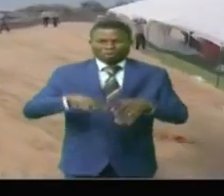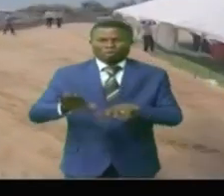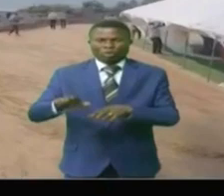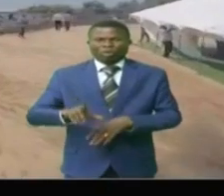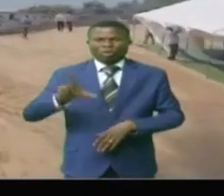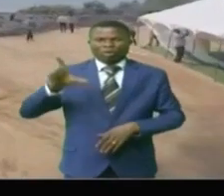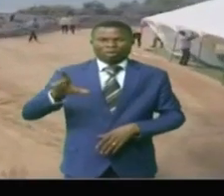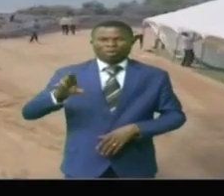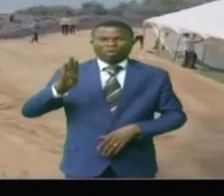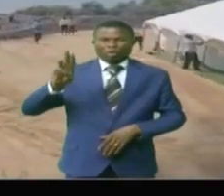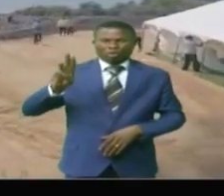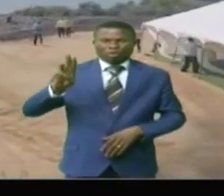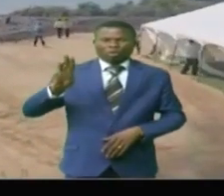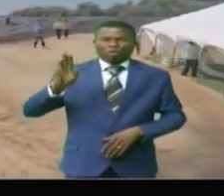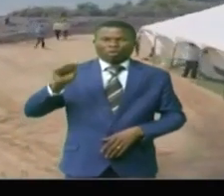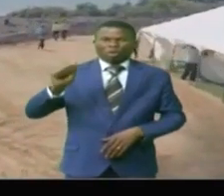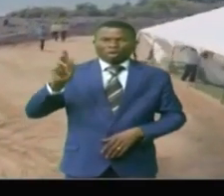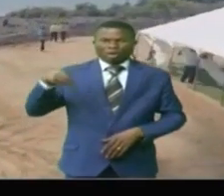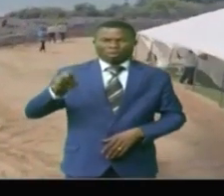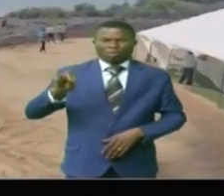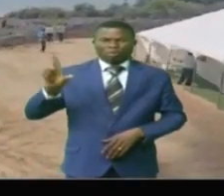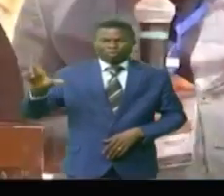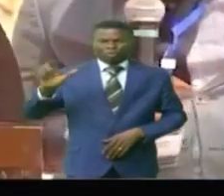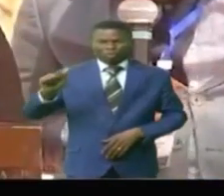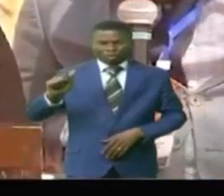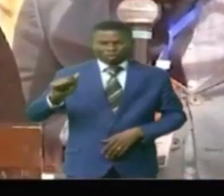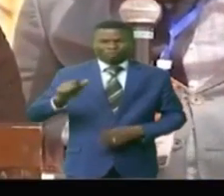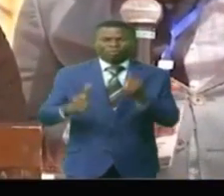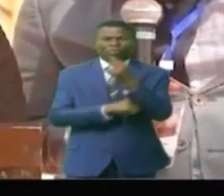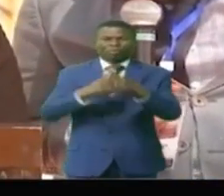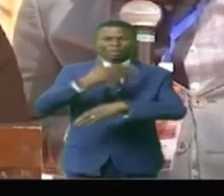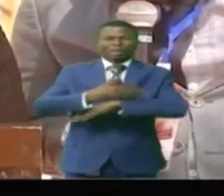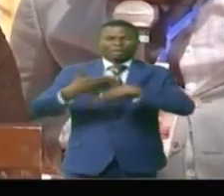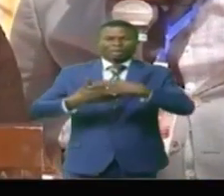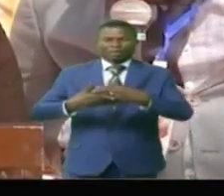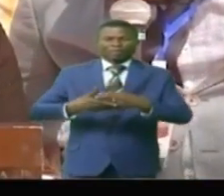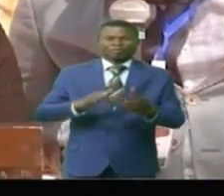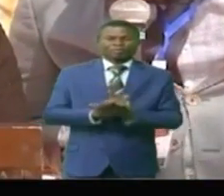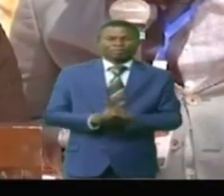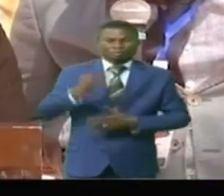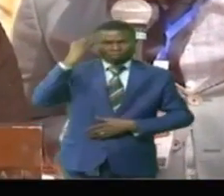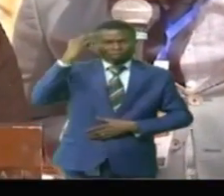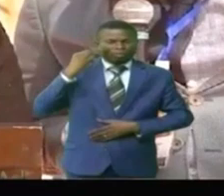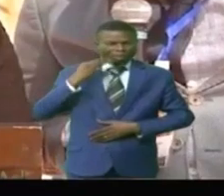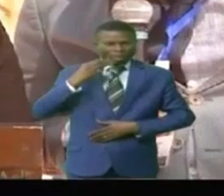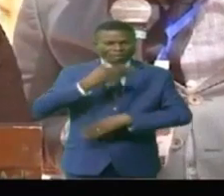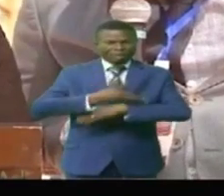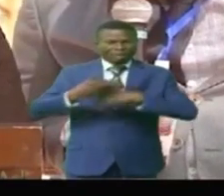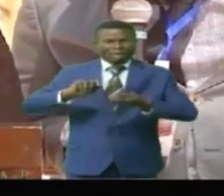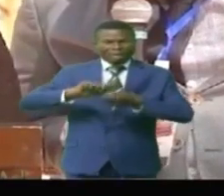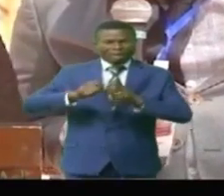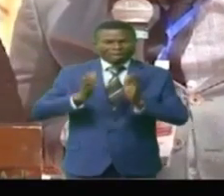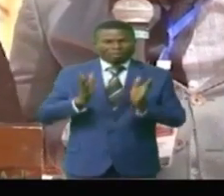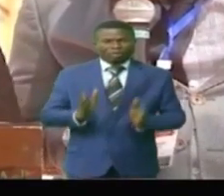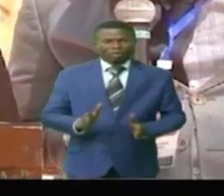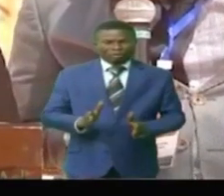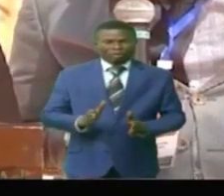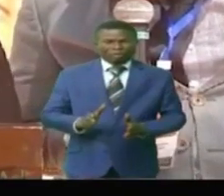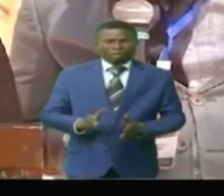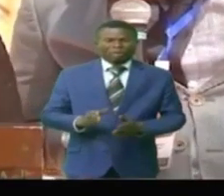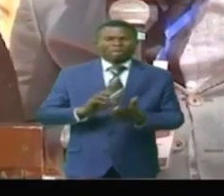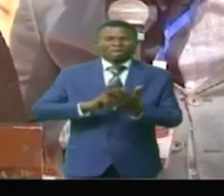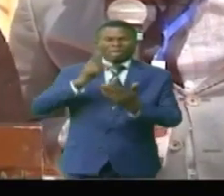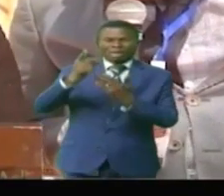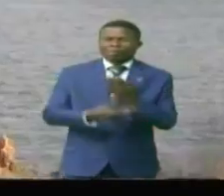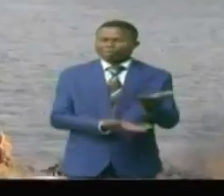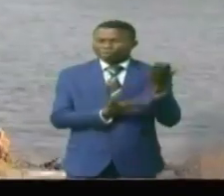Luapula. D'après l'agence congolaise de grands travaux, maître d'ouvrage délégué du ministère des Infrastructures, Travaux publics et Reconstruction, ces projets intégrateurs